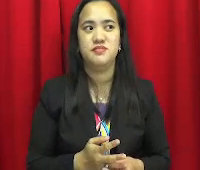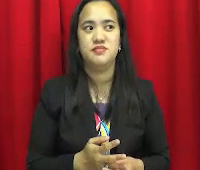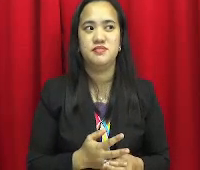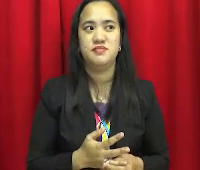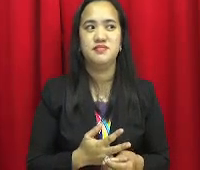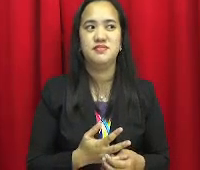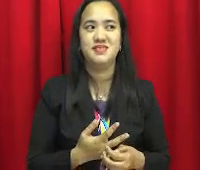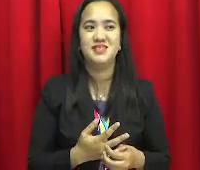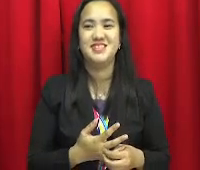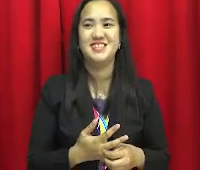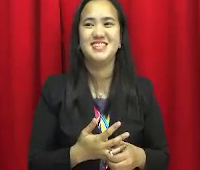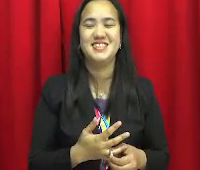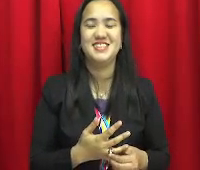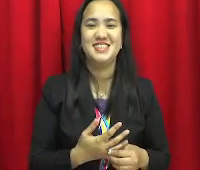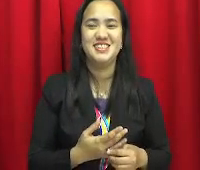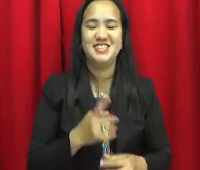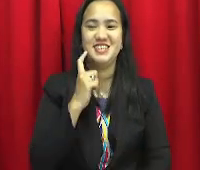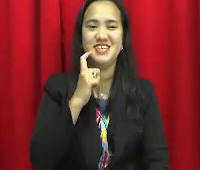itong binibigay.